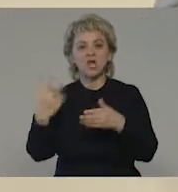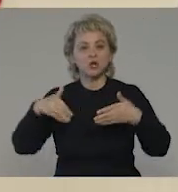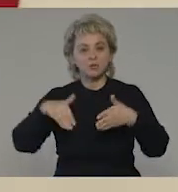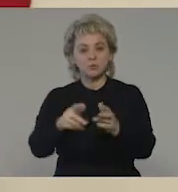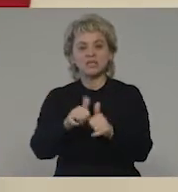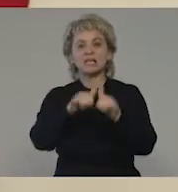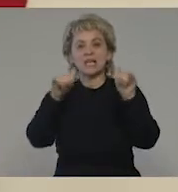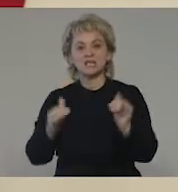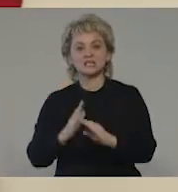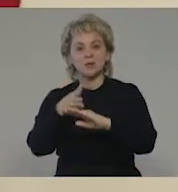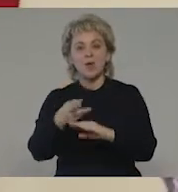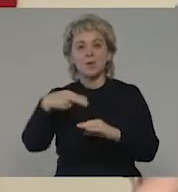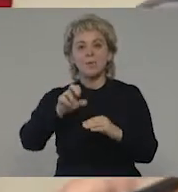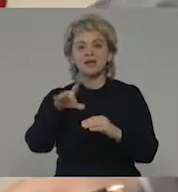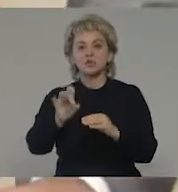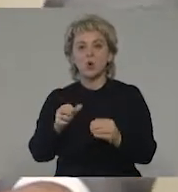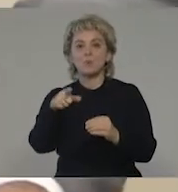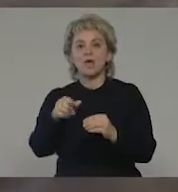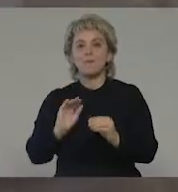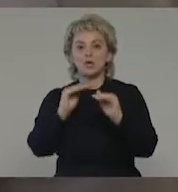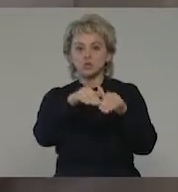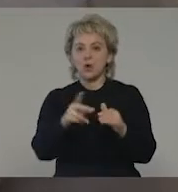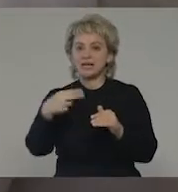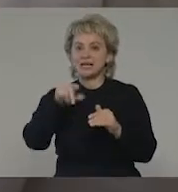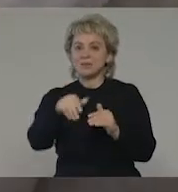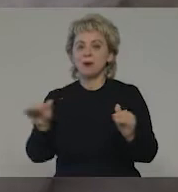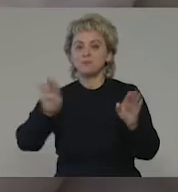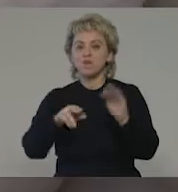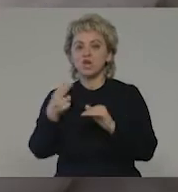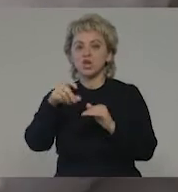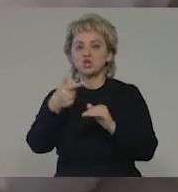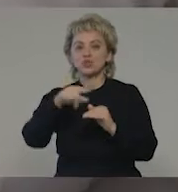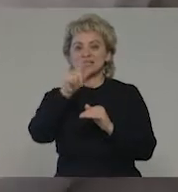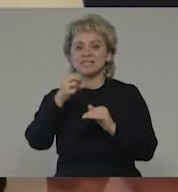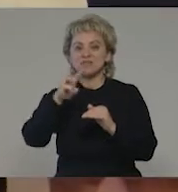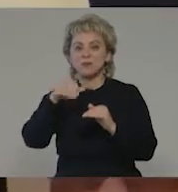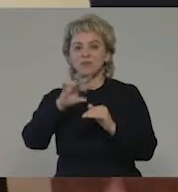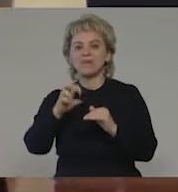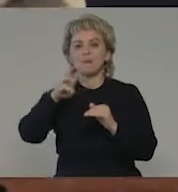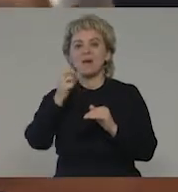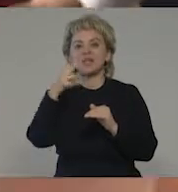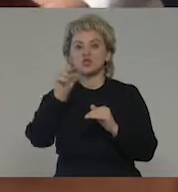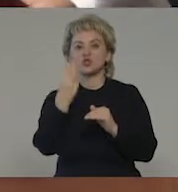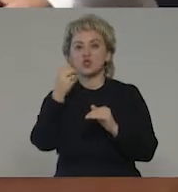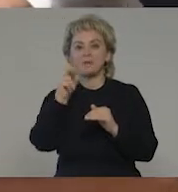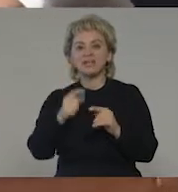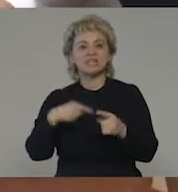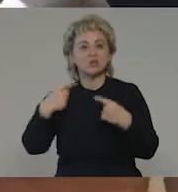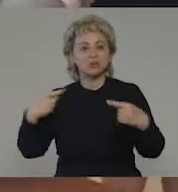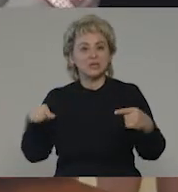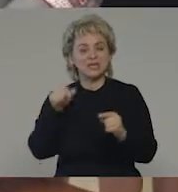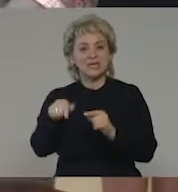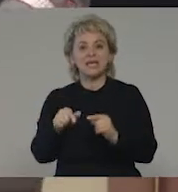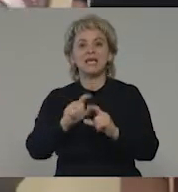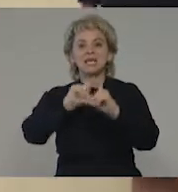для развития подходов к портам Азово-Черноморского бассейна. На перегонах Гашун, Зимовники, Маныч, Шабливская, Забытый, Поливянский,